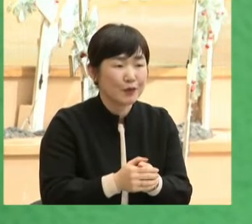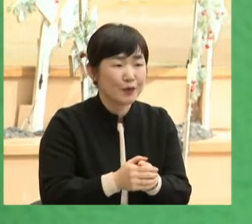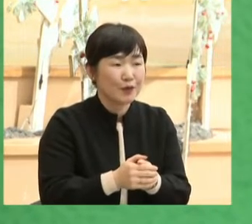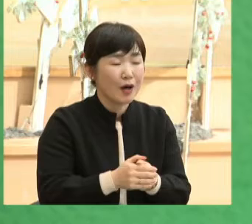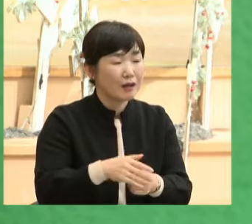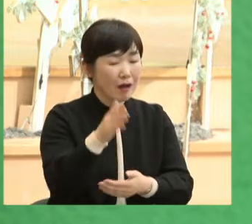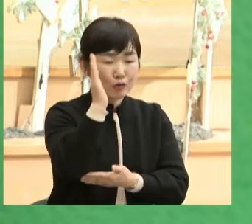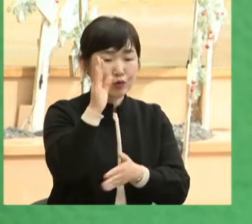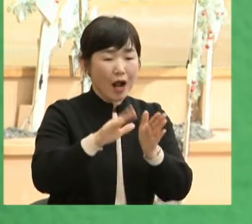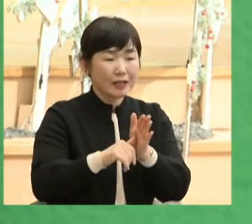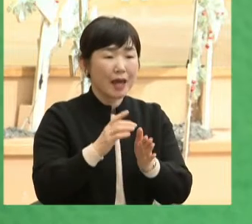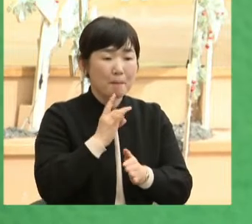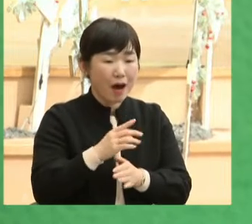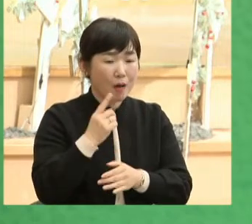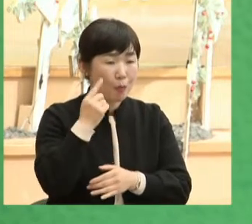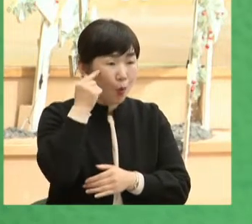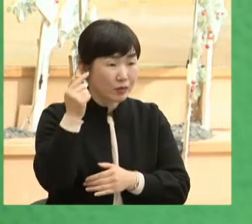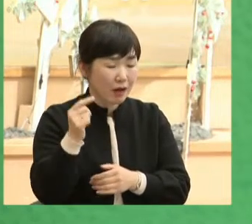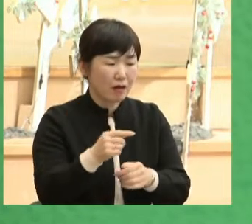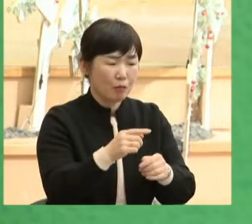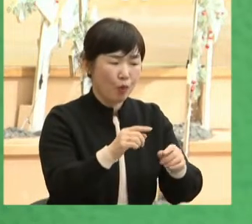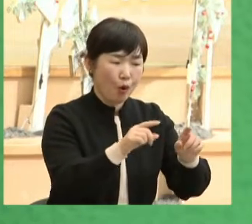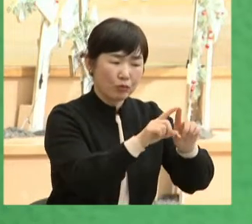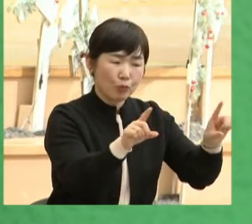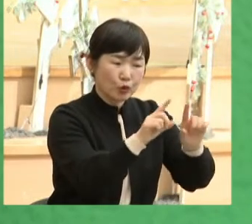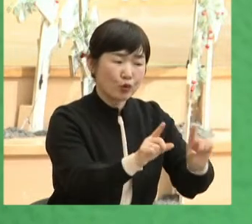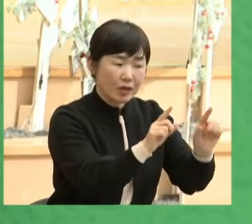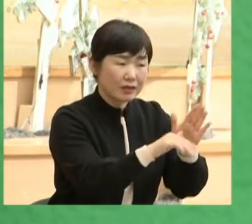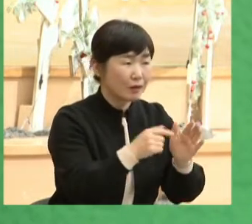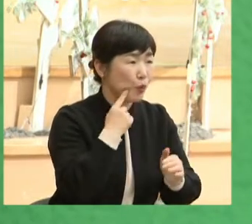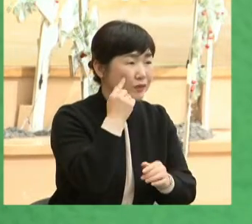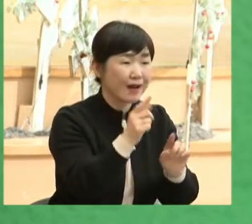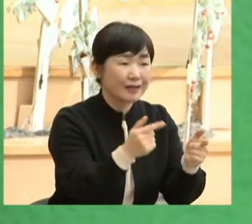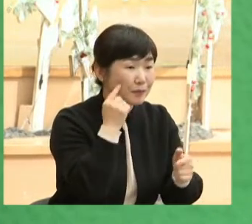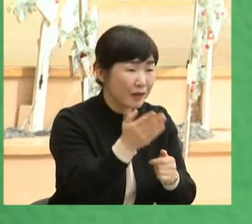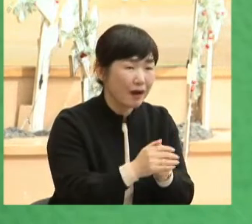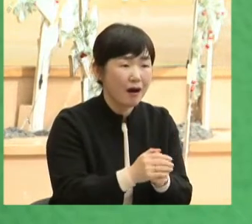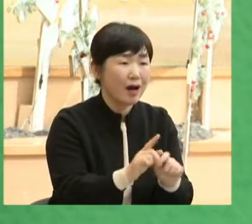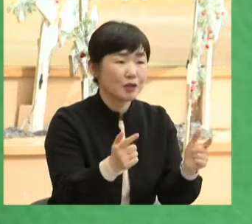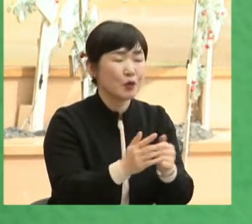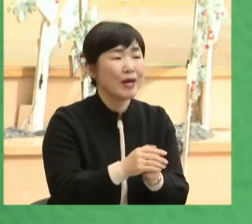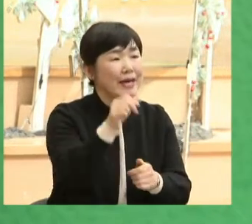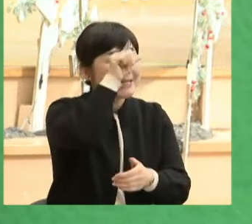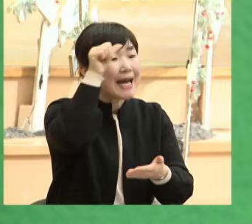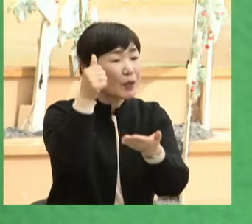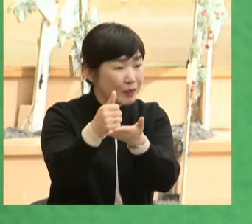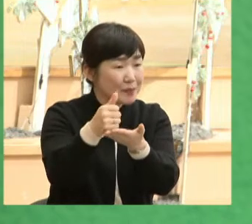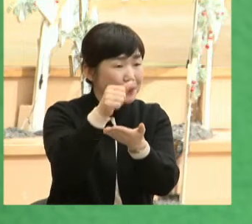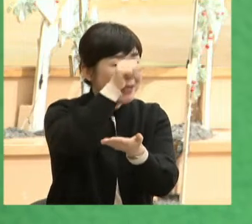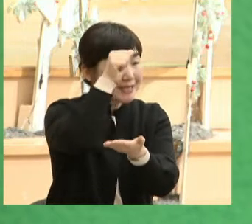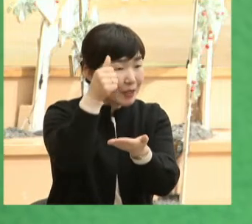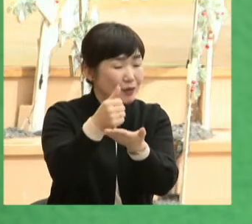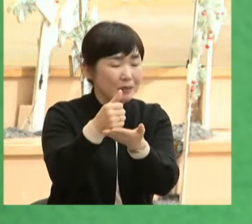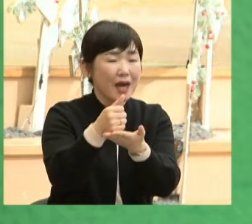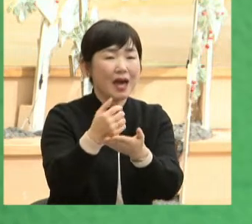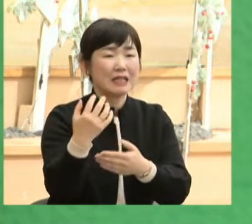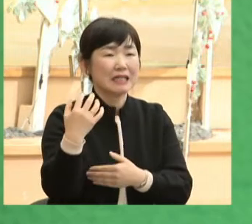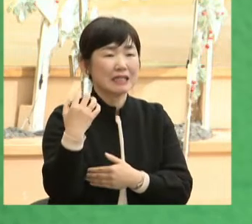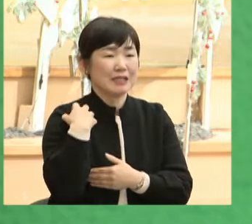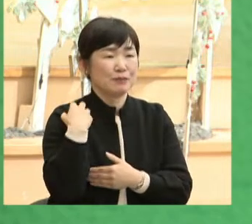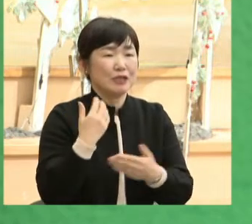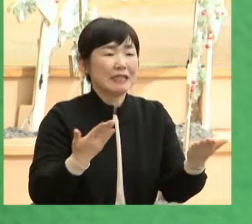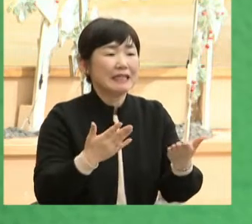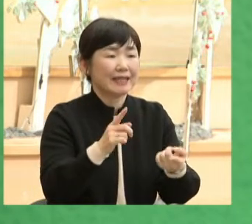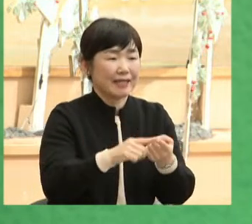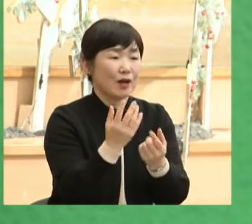설교할 때 만목 사고 삶의 현장도록 난 목사가 아닙니까 아니죠 장로님 상무님 내 친구를 가져가면